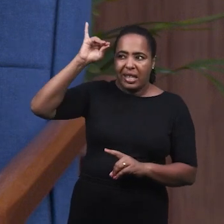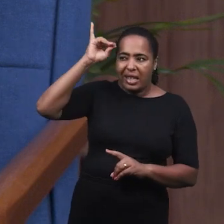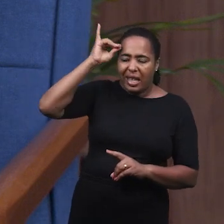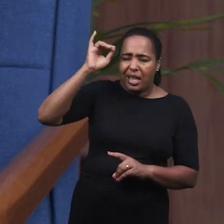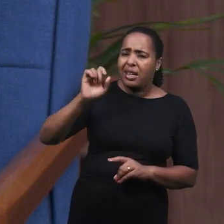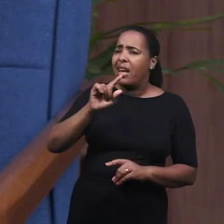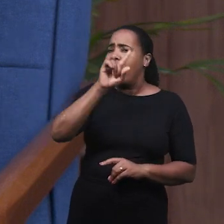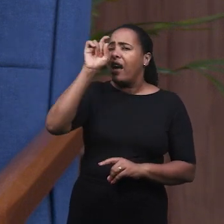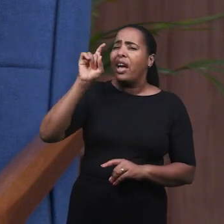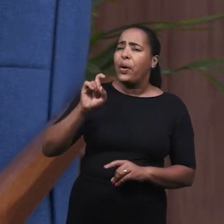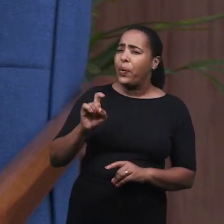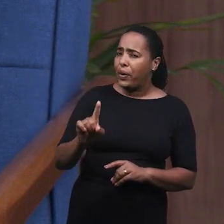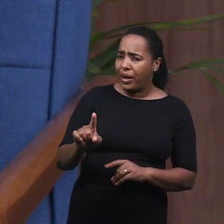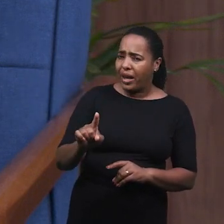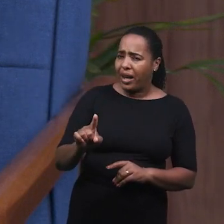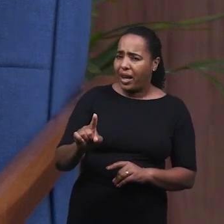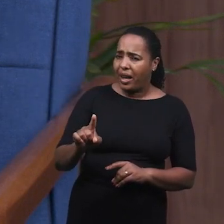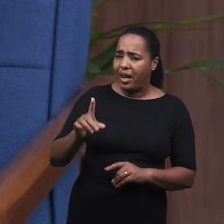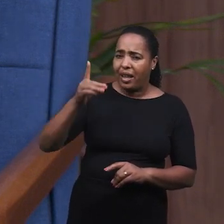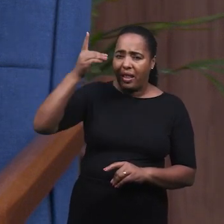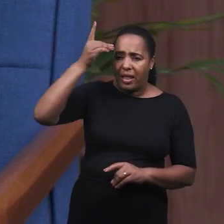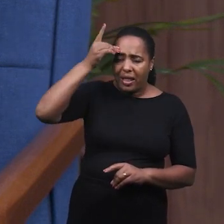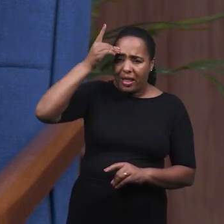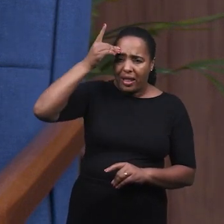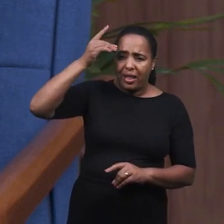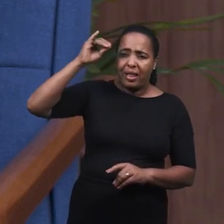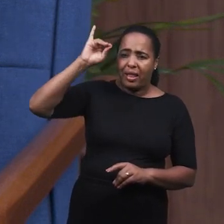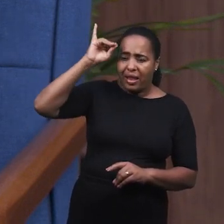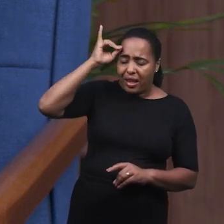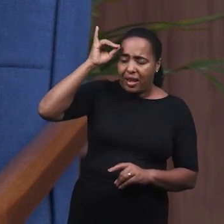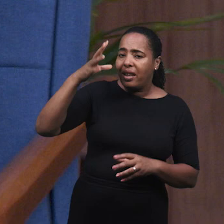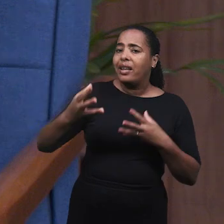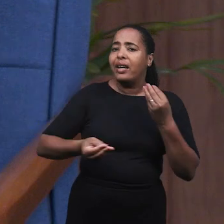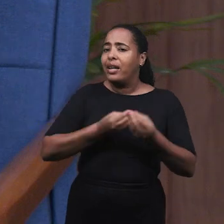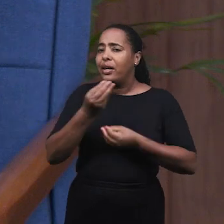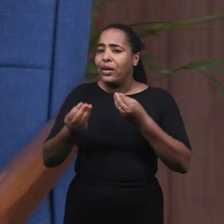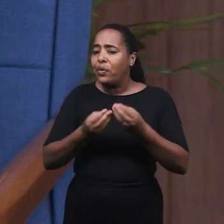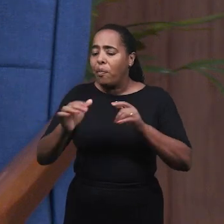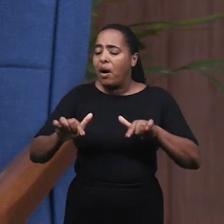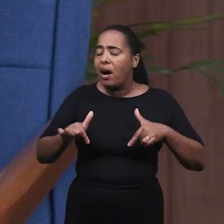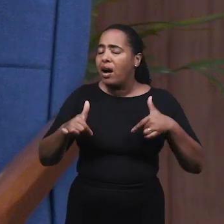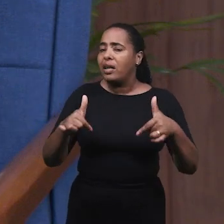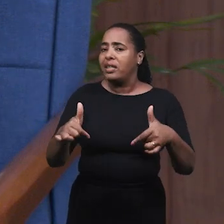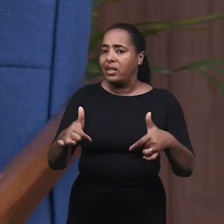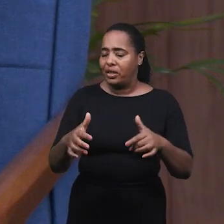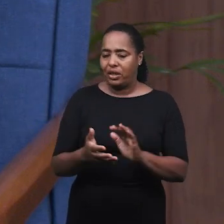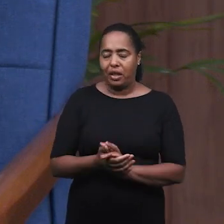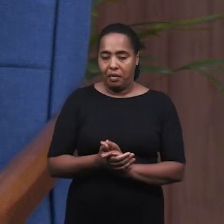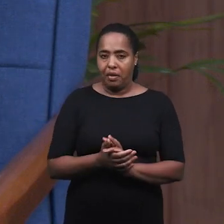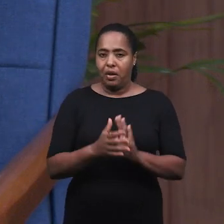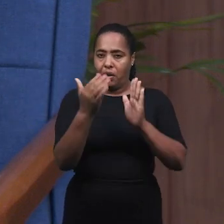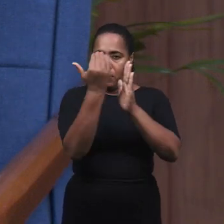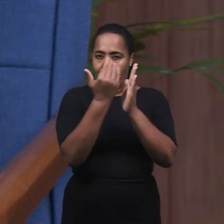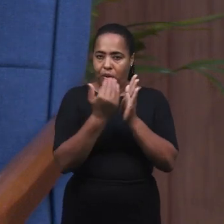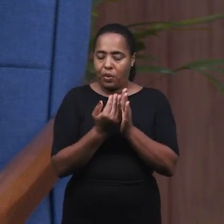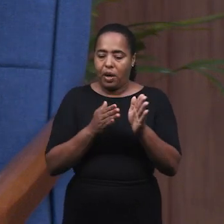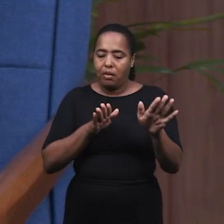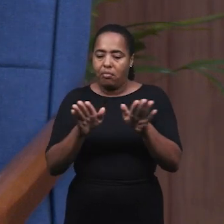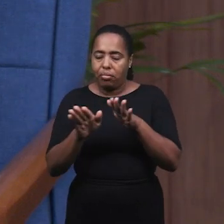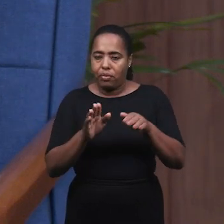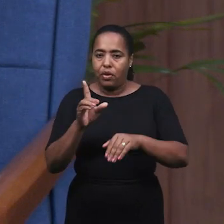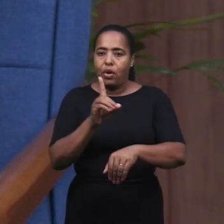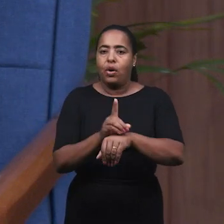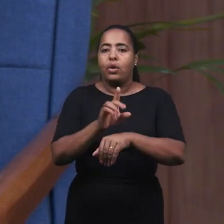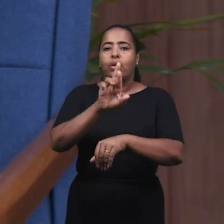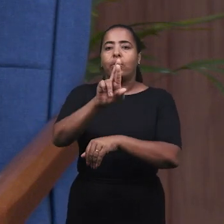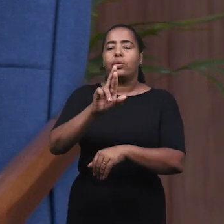la déficience intellectuelle? Comment nous devons faire face à cette situation? Au nom de l'accessibilité, le docteur Anna Peixoto fera une analyse